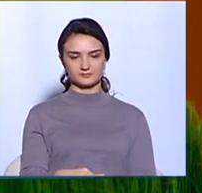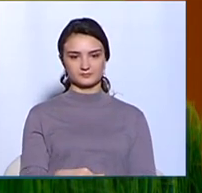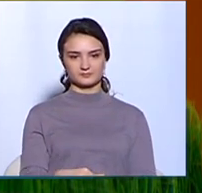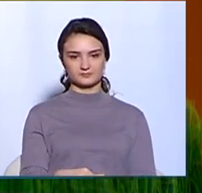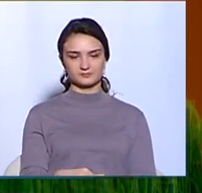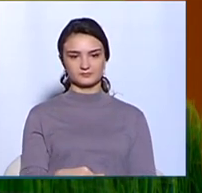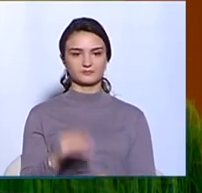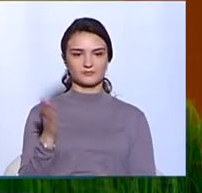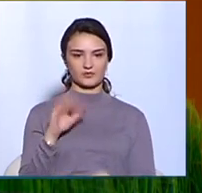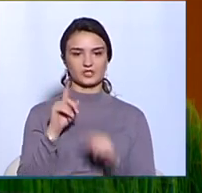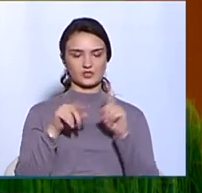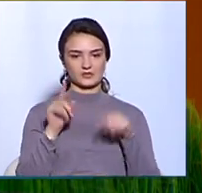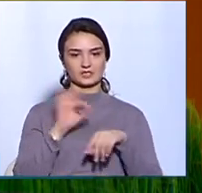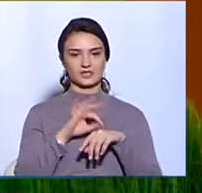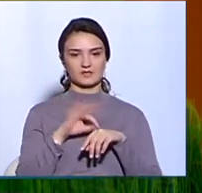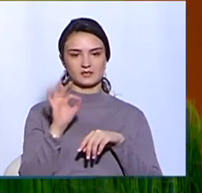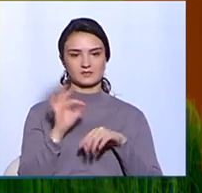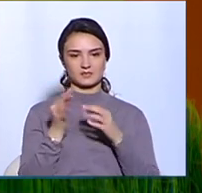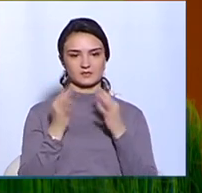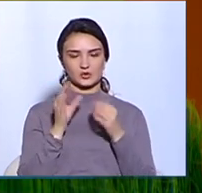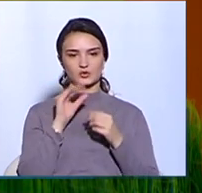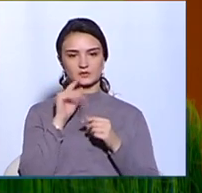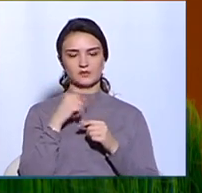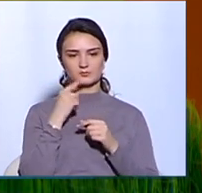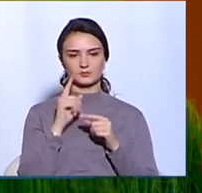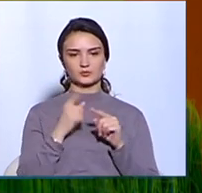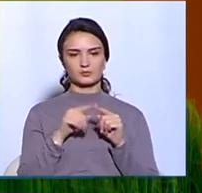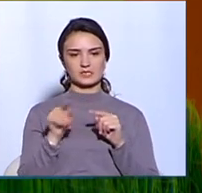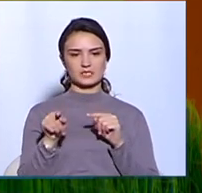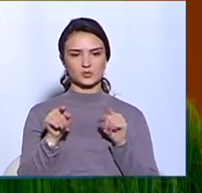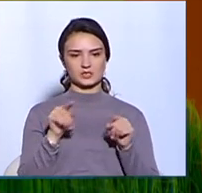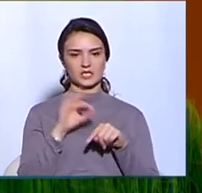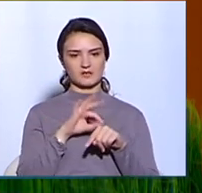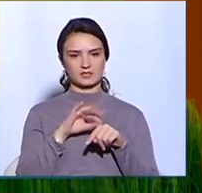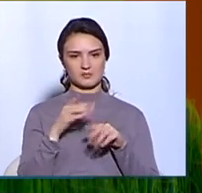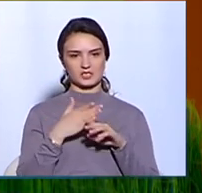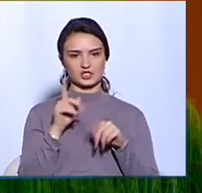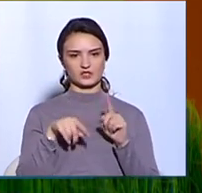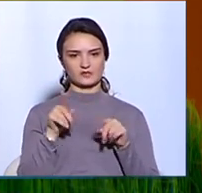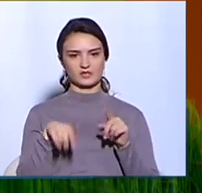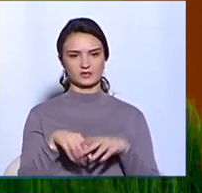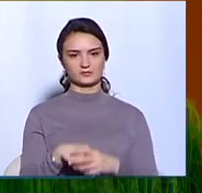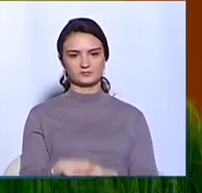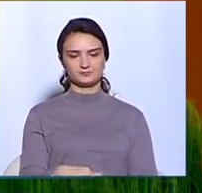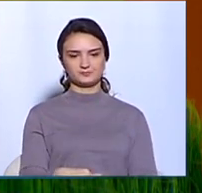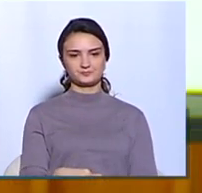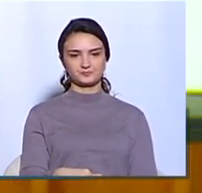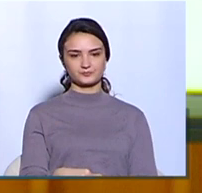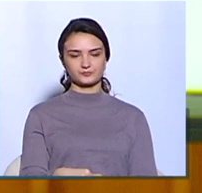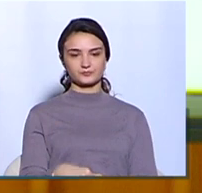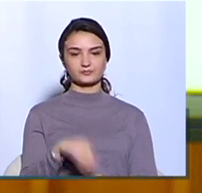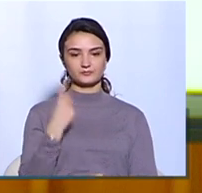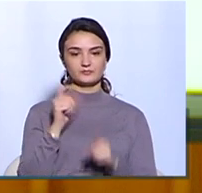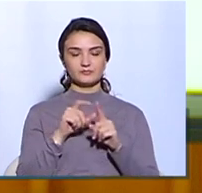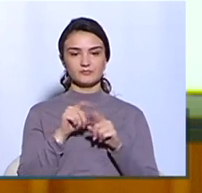თუმცა მოდით იშვიათ დაავადებებზე გვითხარით. როდის ვამბობთ, რომ ესა თუ ის დაავადება არის იშვიათი? ეხლა ერთი სიტყვით კიდევ მინდა